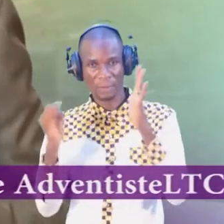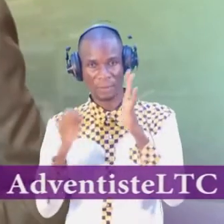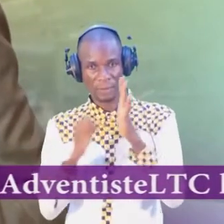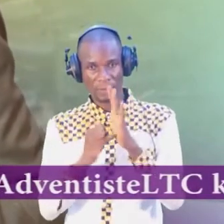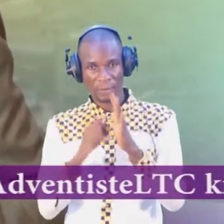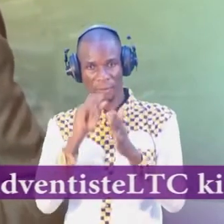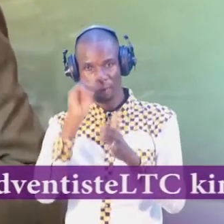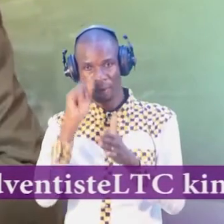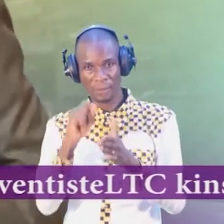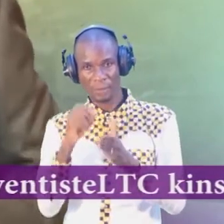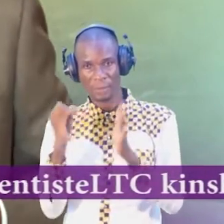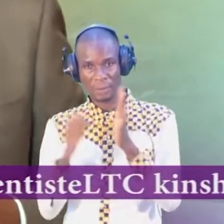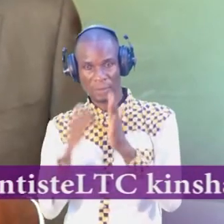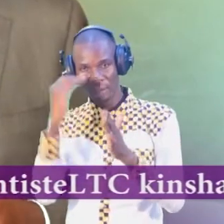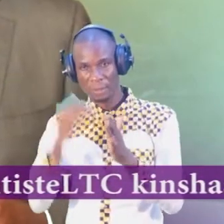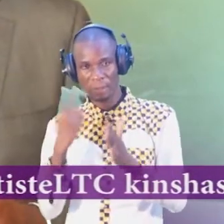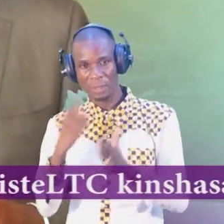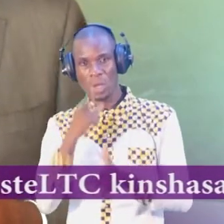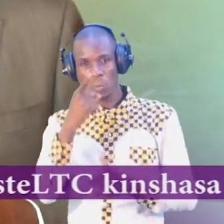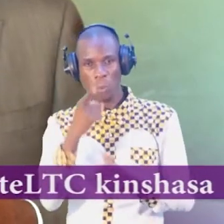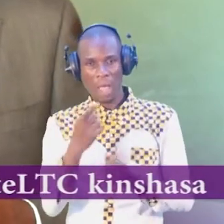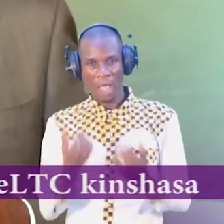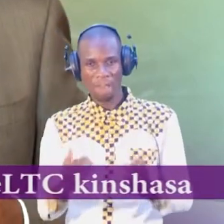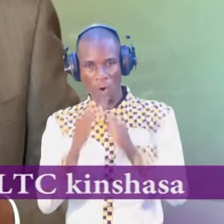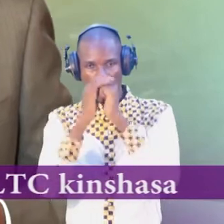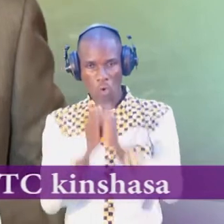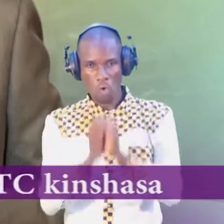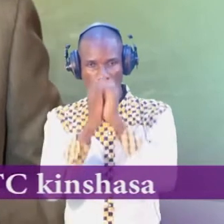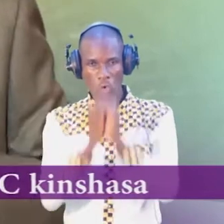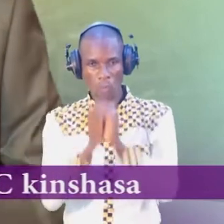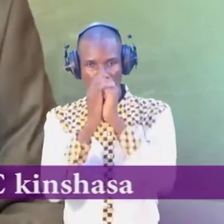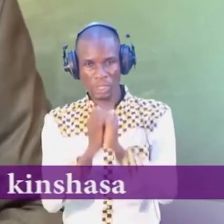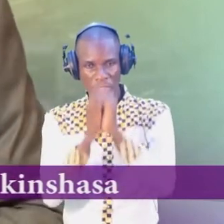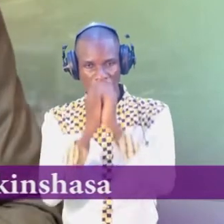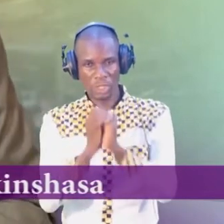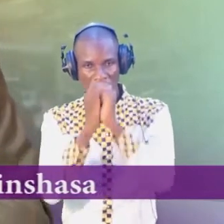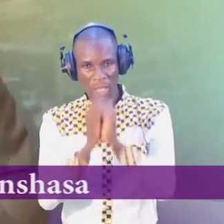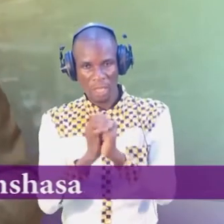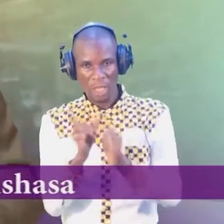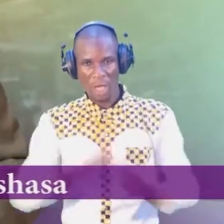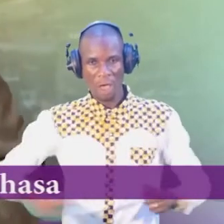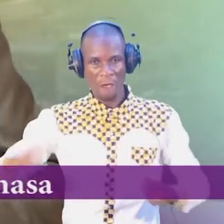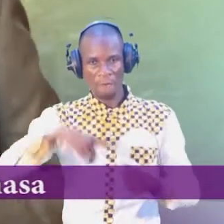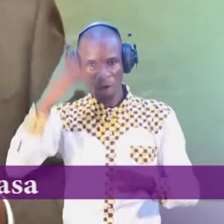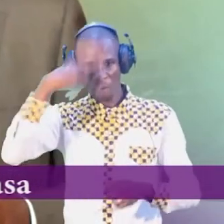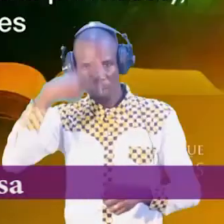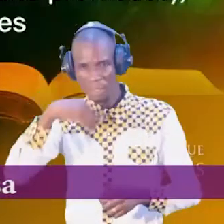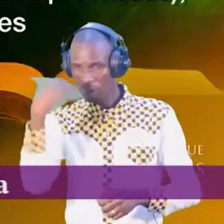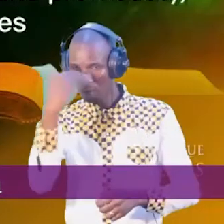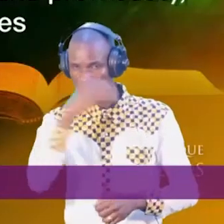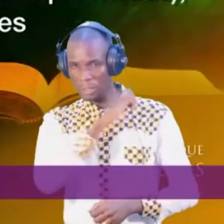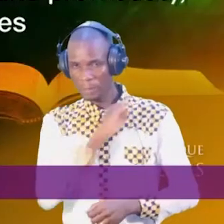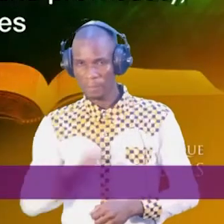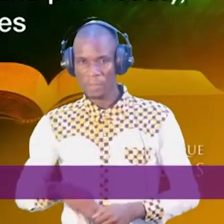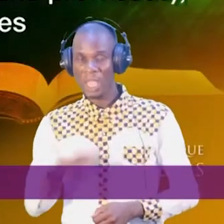mingi mingi ba yebaka na kotala penza makoki penza ya makomi oyo na kati ya ba FC mokapa motoba nzambe zali